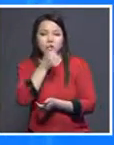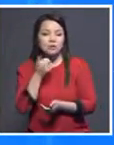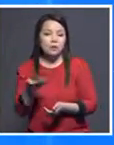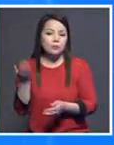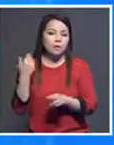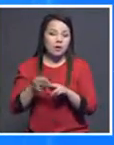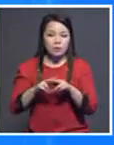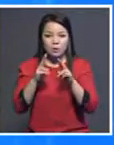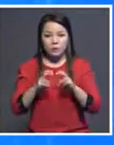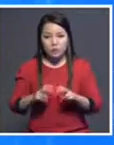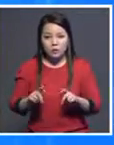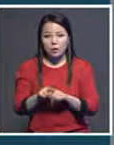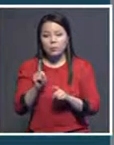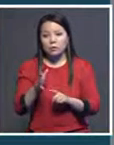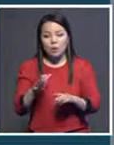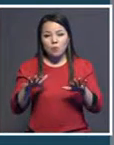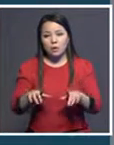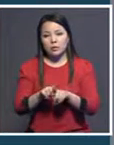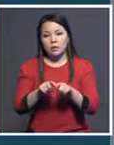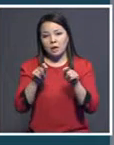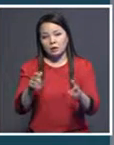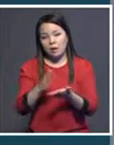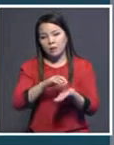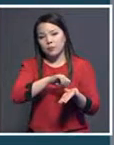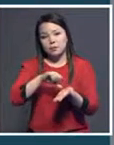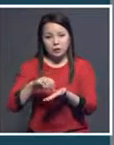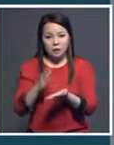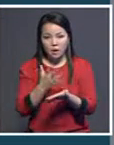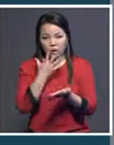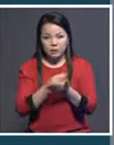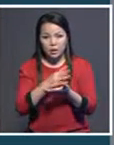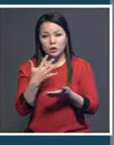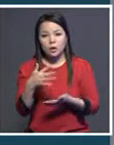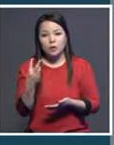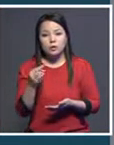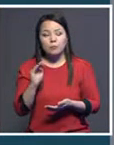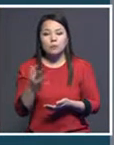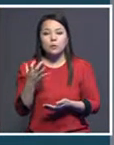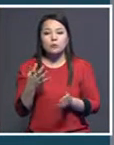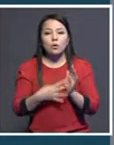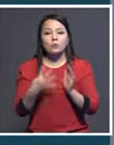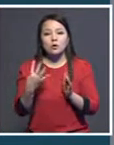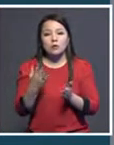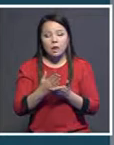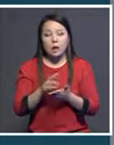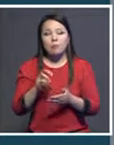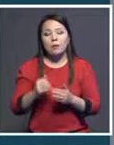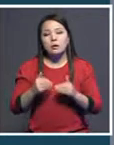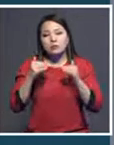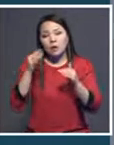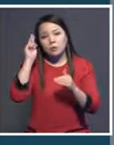яғни 1500 орын белгіленген. Жалпы бакалавр мамандықтары бойынша 53594,